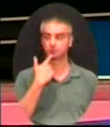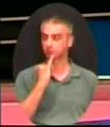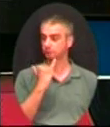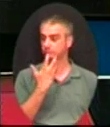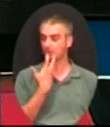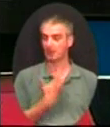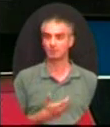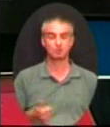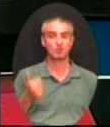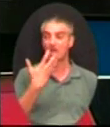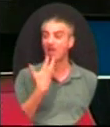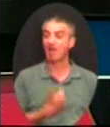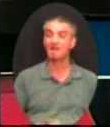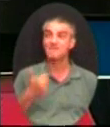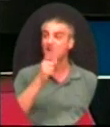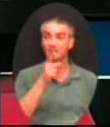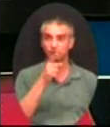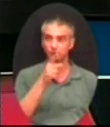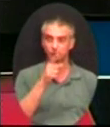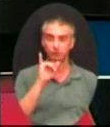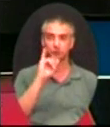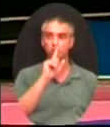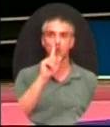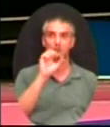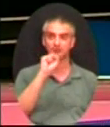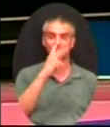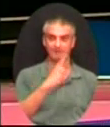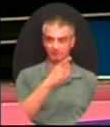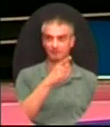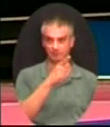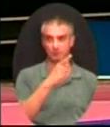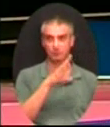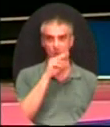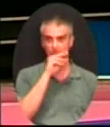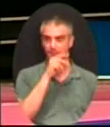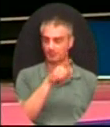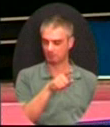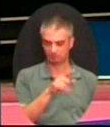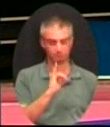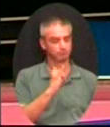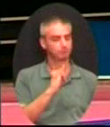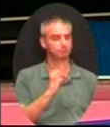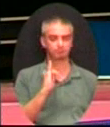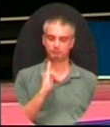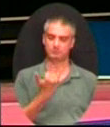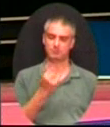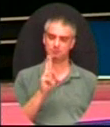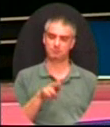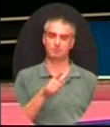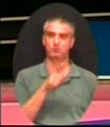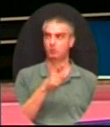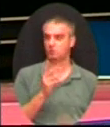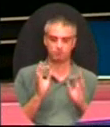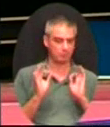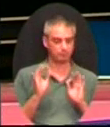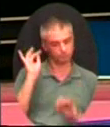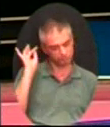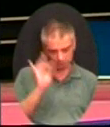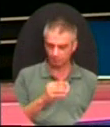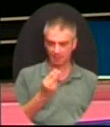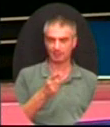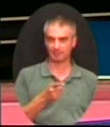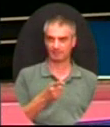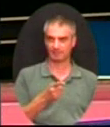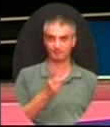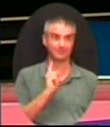לומר את דברה בעניין הזה. הרב הראשי יוסף כן התבטא. כן, חד משמעית, והוא ממש מגנה את הדברים.